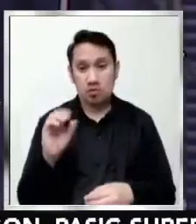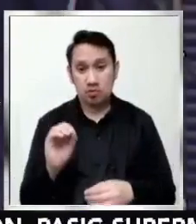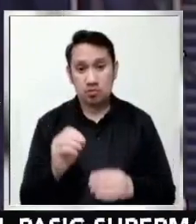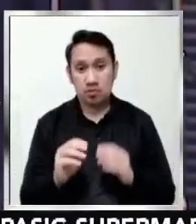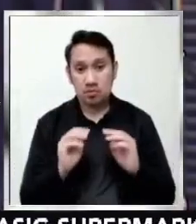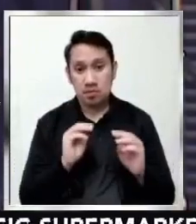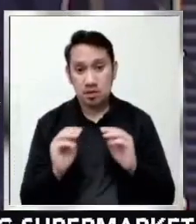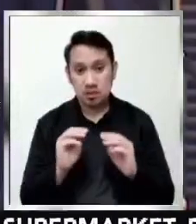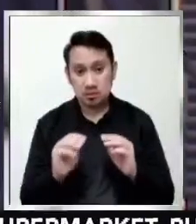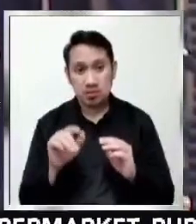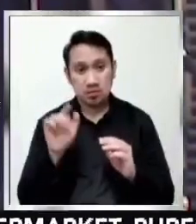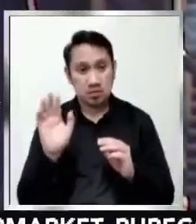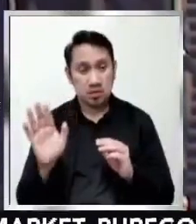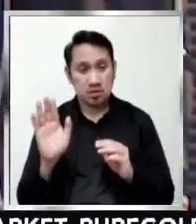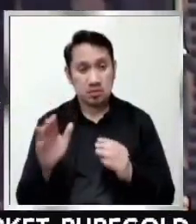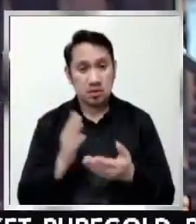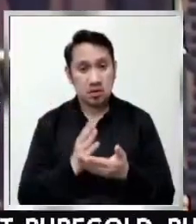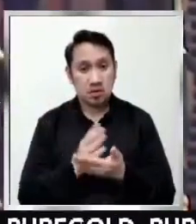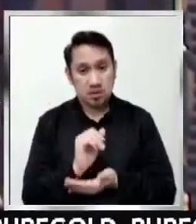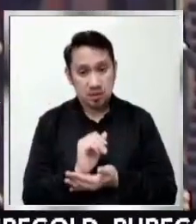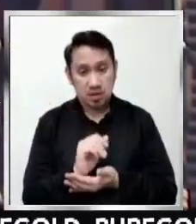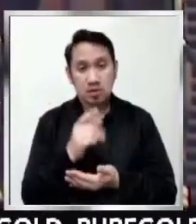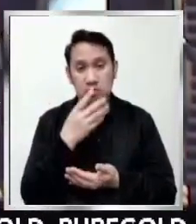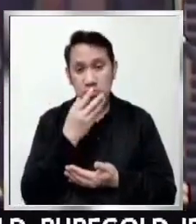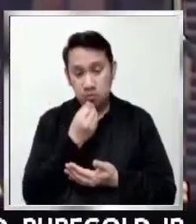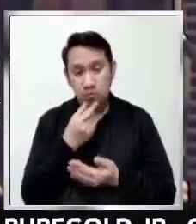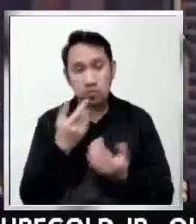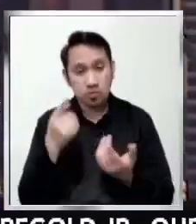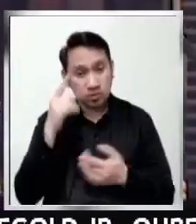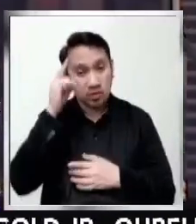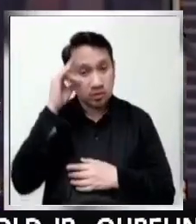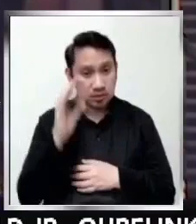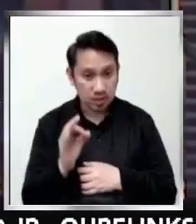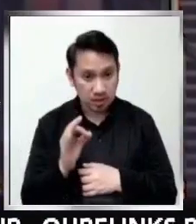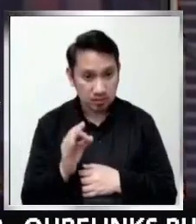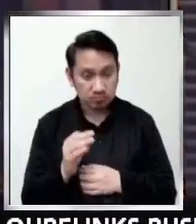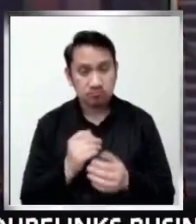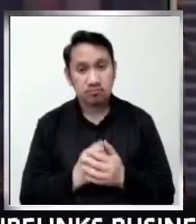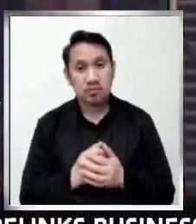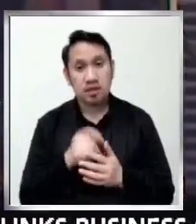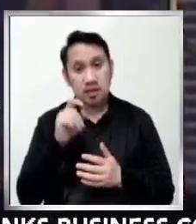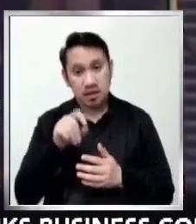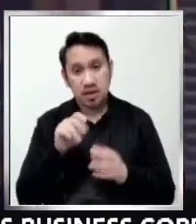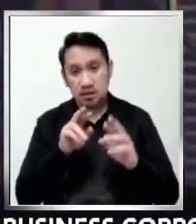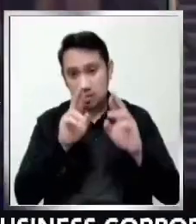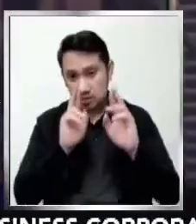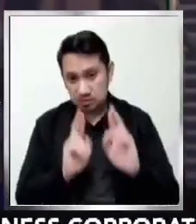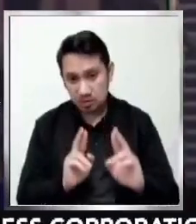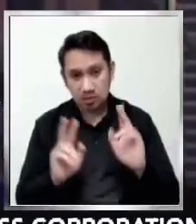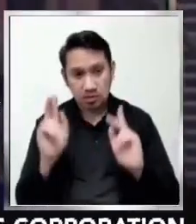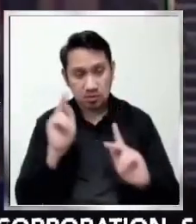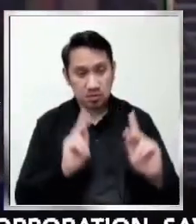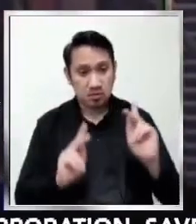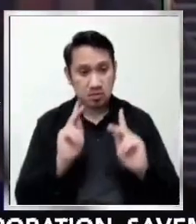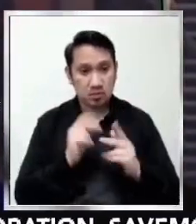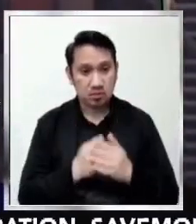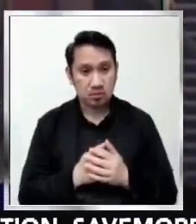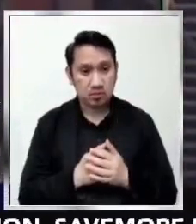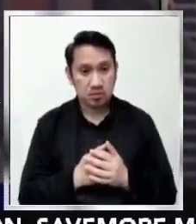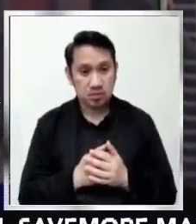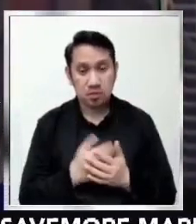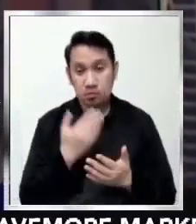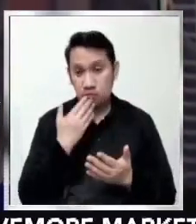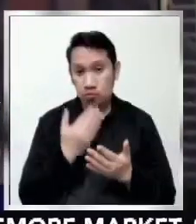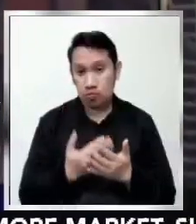prerogative raw ito o karapatan ng namamahala na magpasya na dapat daw irespeto ng publiko. Naging maganda raw ang desisyon